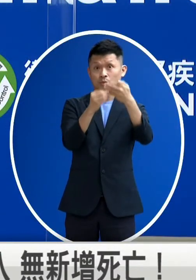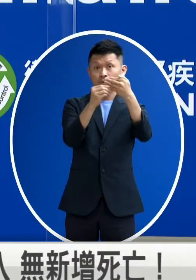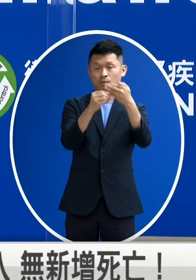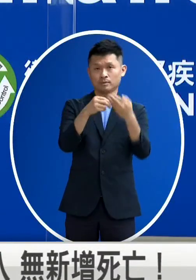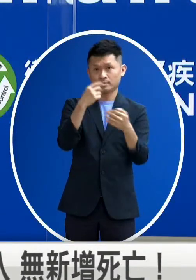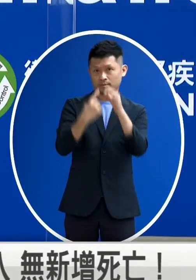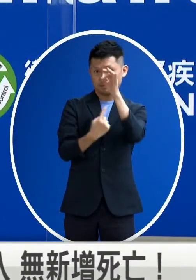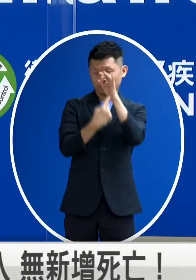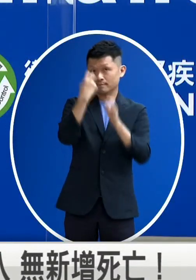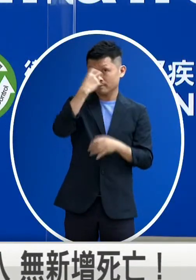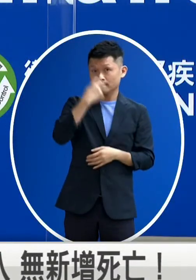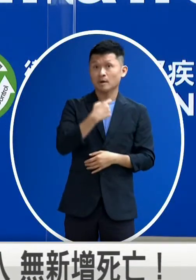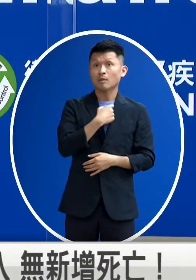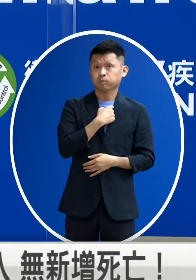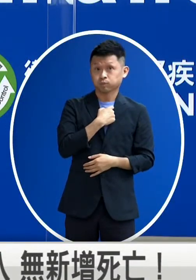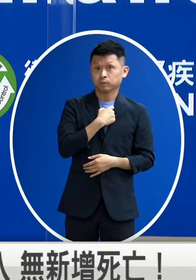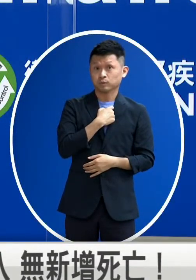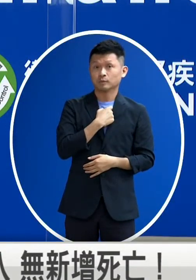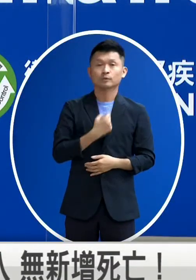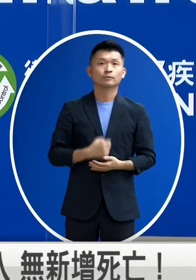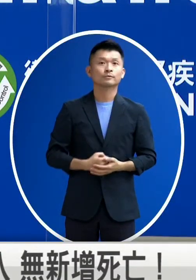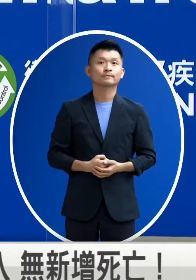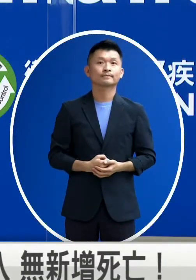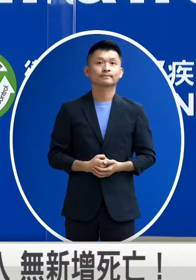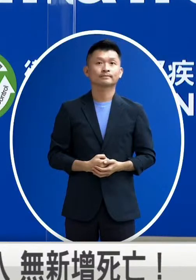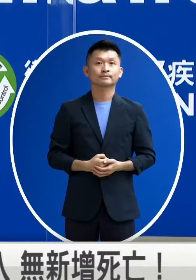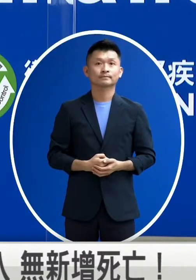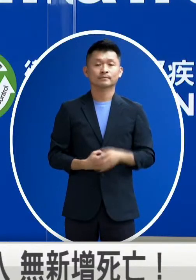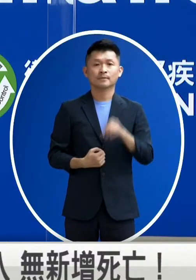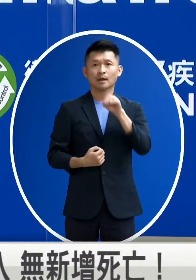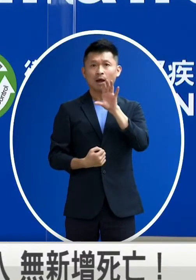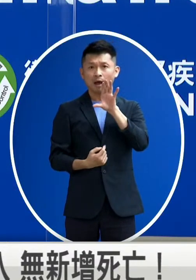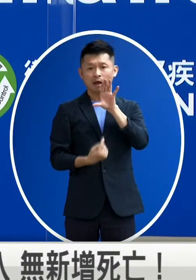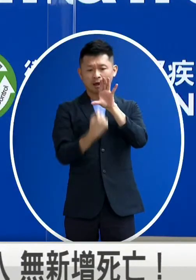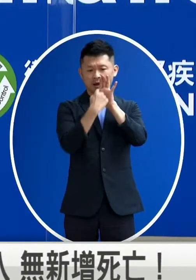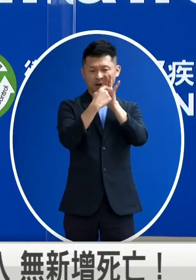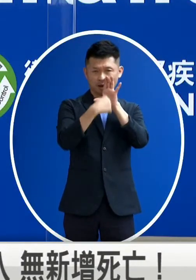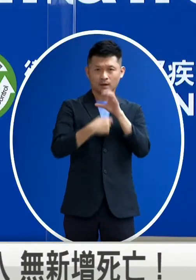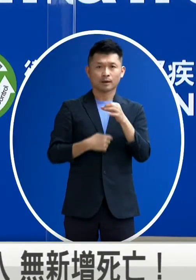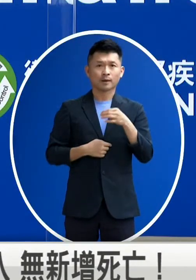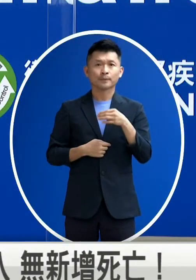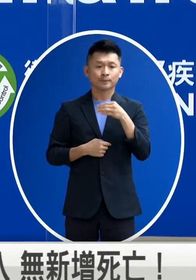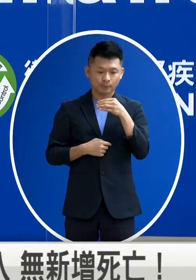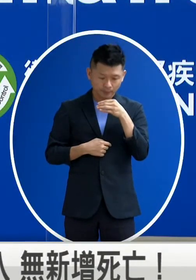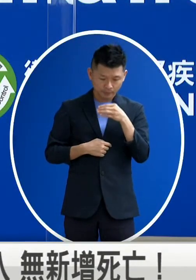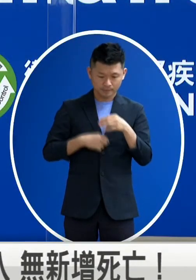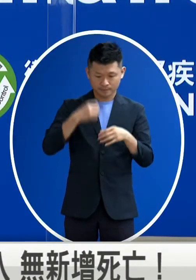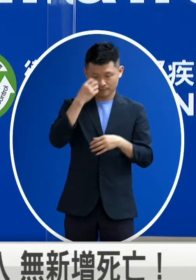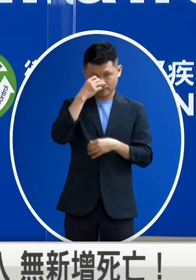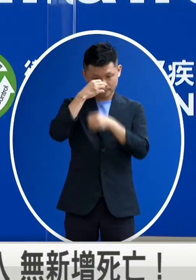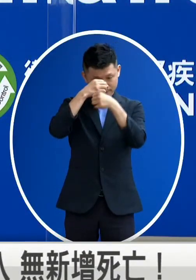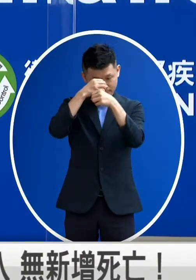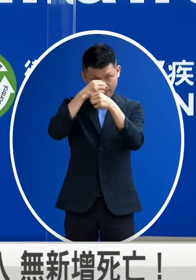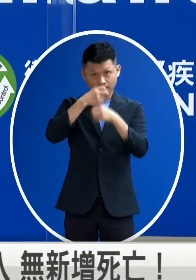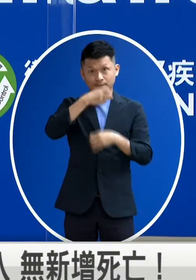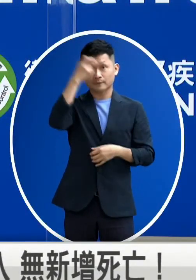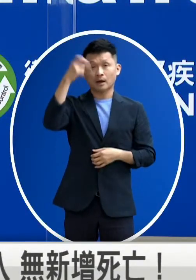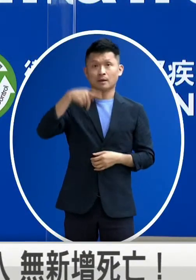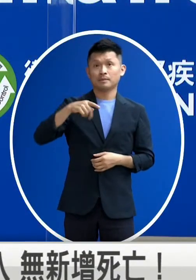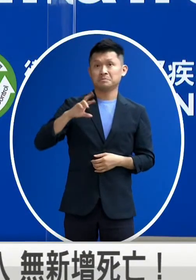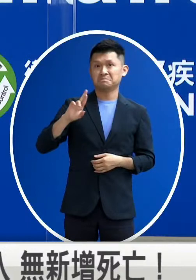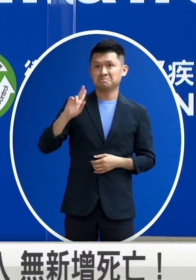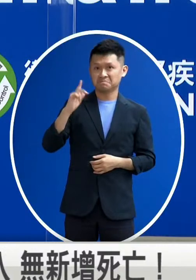是在这个做生喉唾液的一个裁剪，那所以检验 PCR 阳